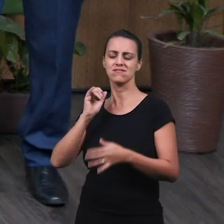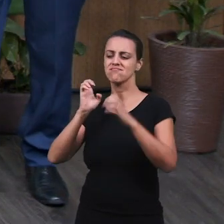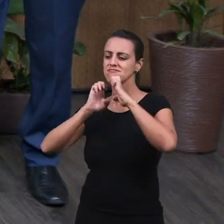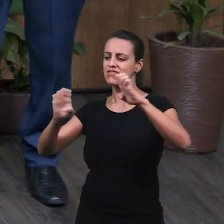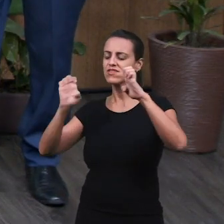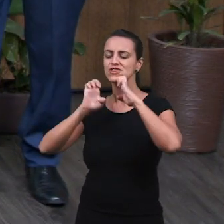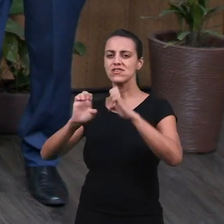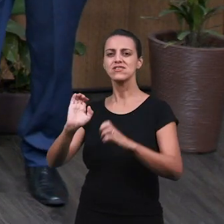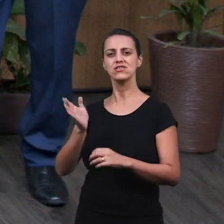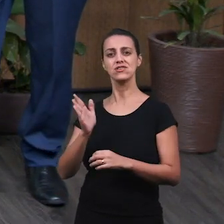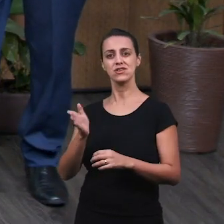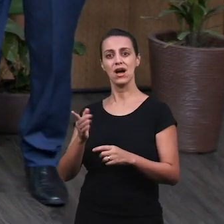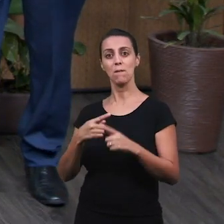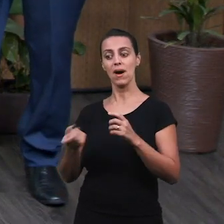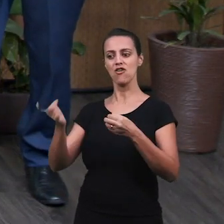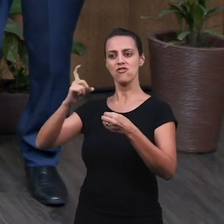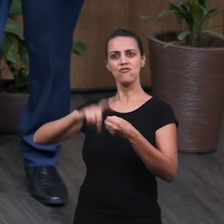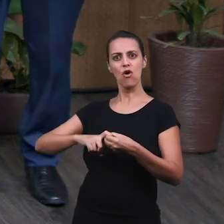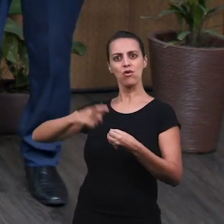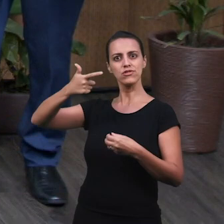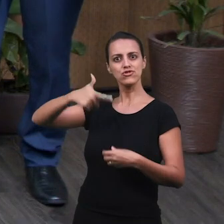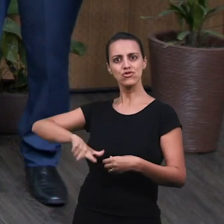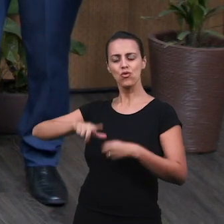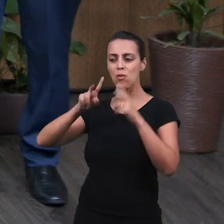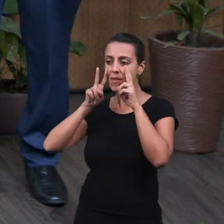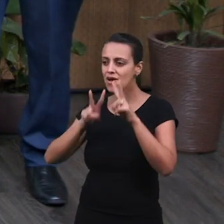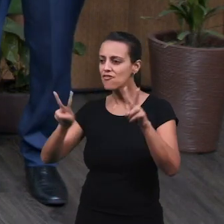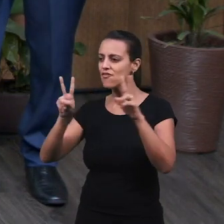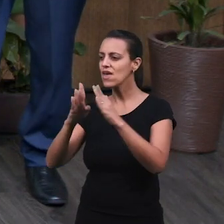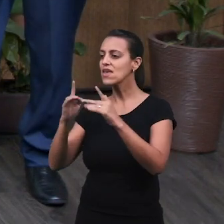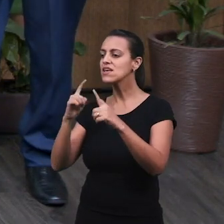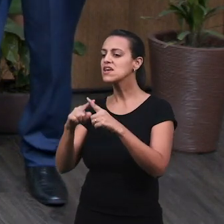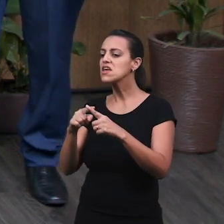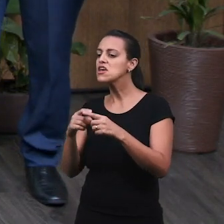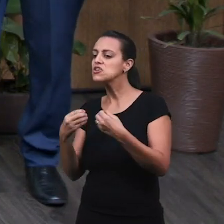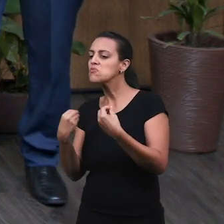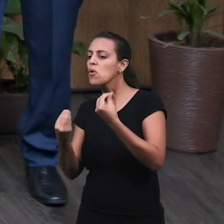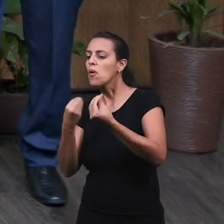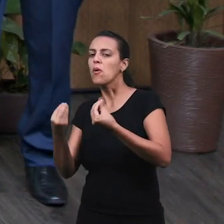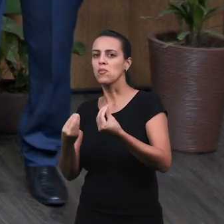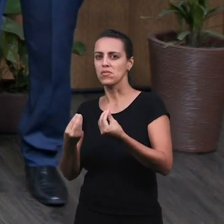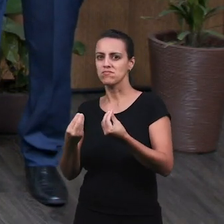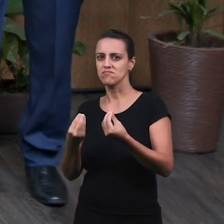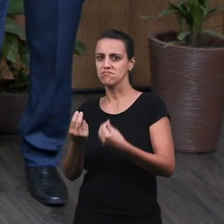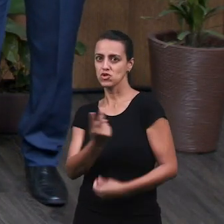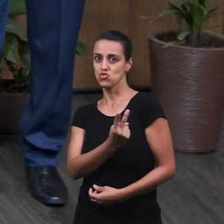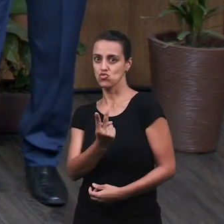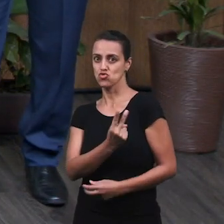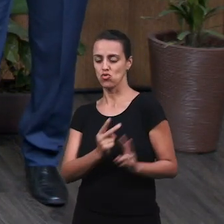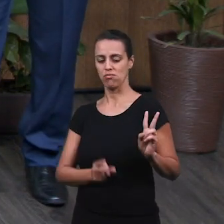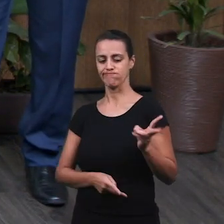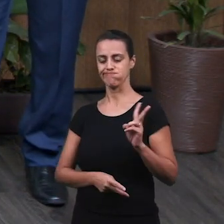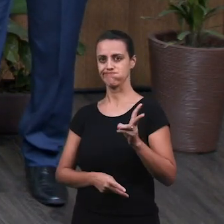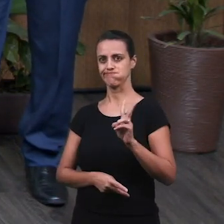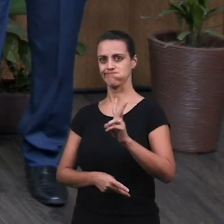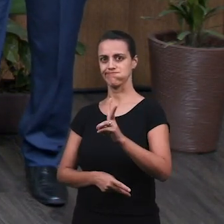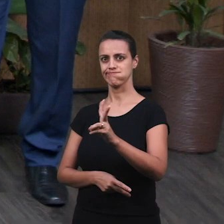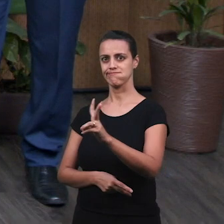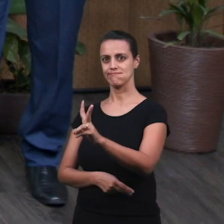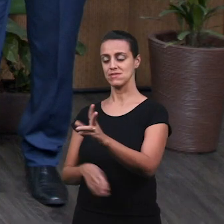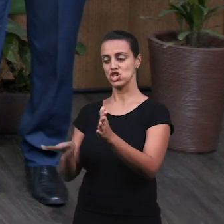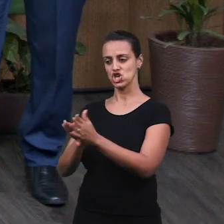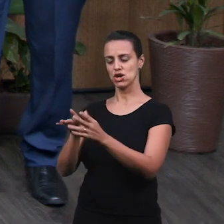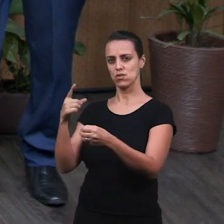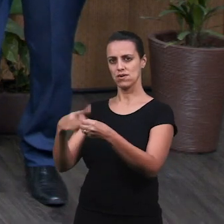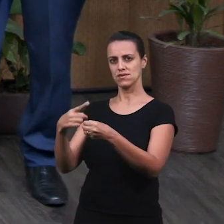les églises allaient. Paul et Silas sont arrivés à Philippe. Comme nous avons montré, par une révélation de